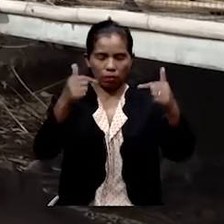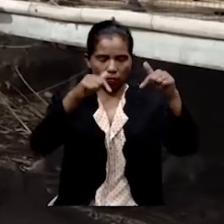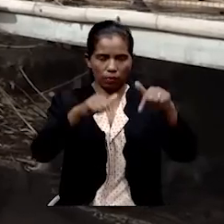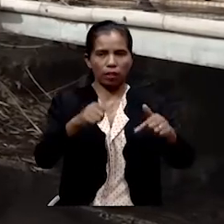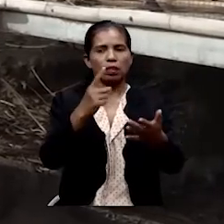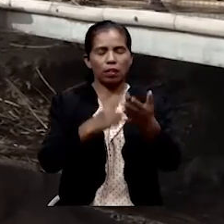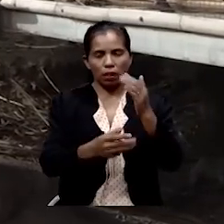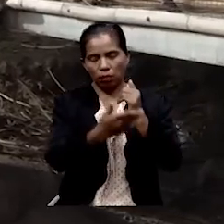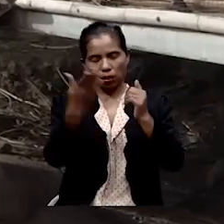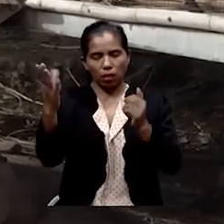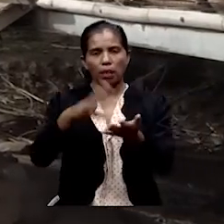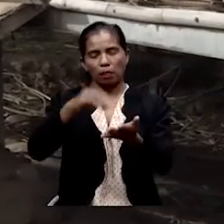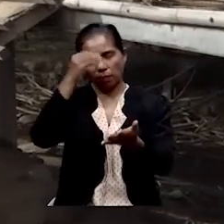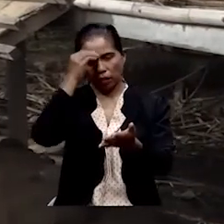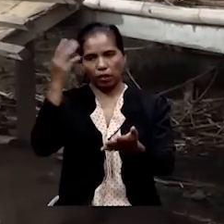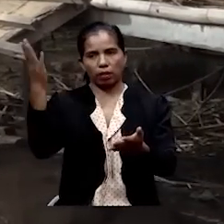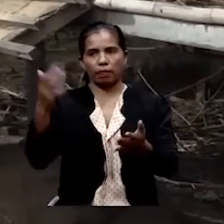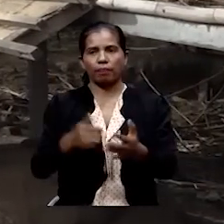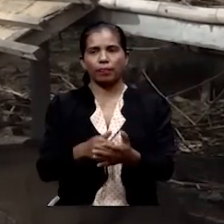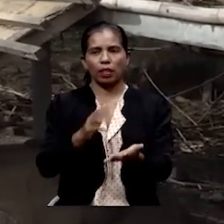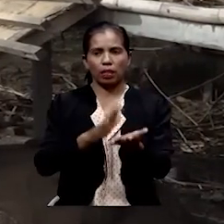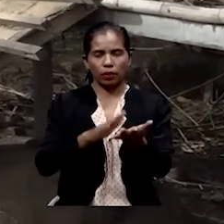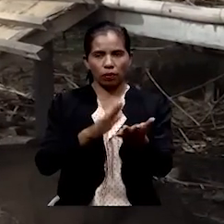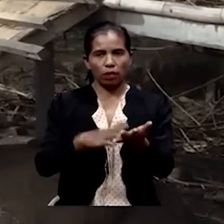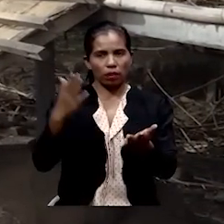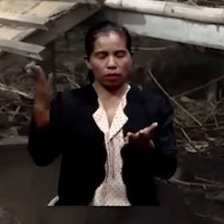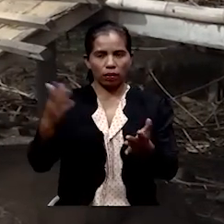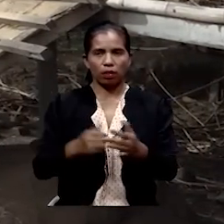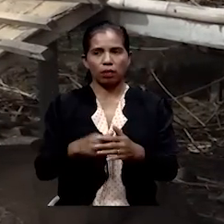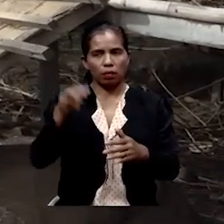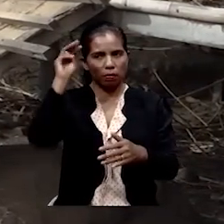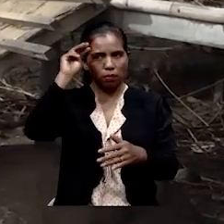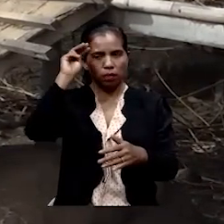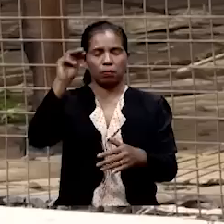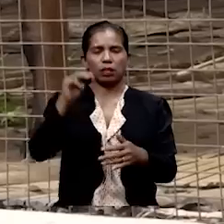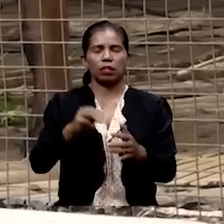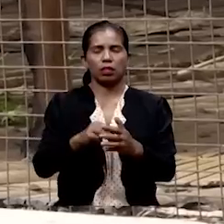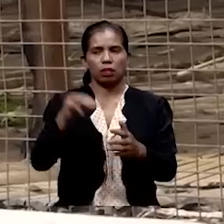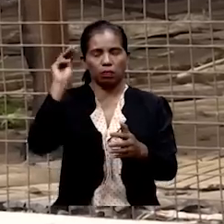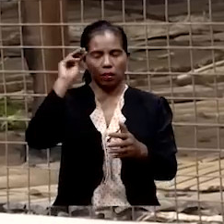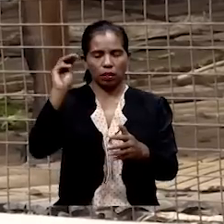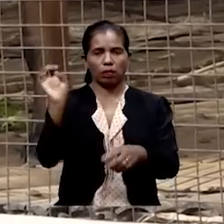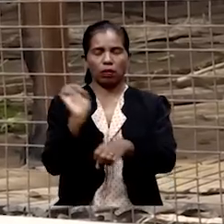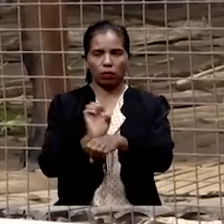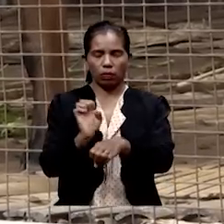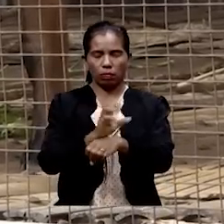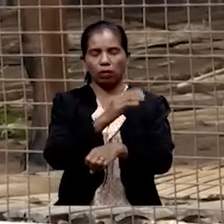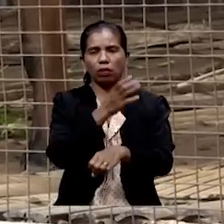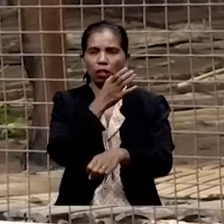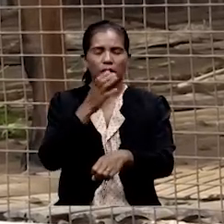mai mengaprende universitas. Lili siapa sekolah iha minister iha departemen tu ekonomi, ko